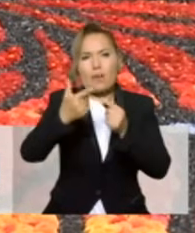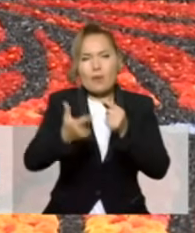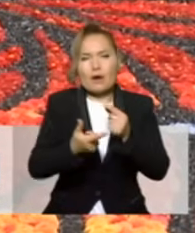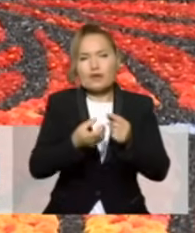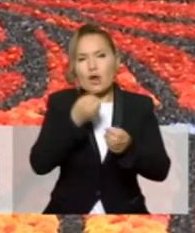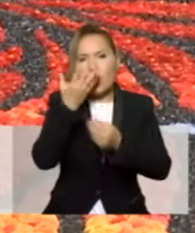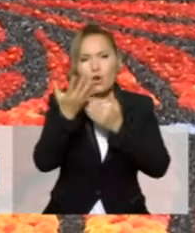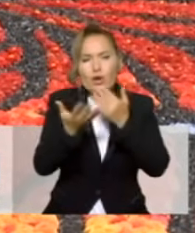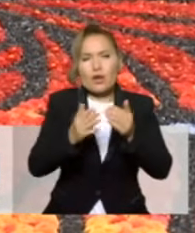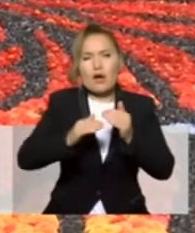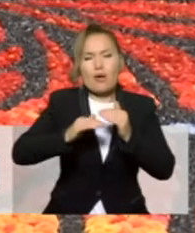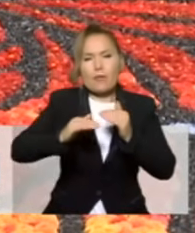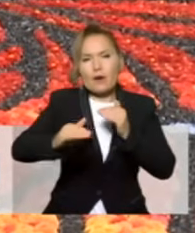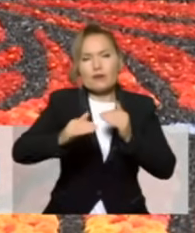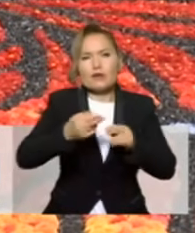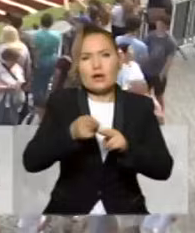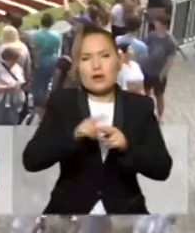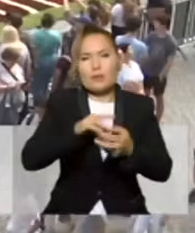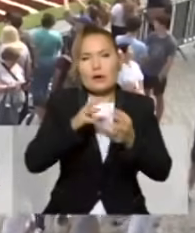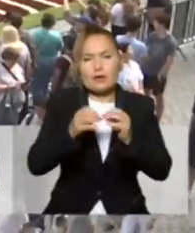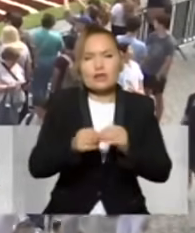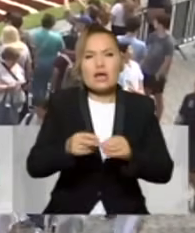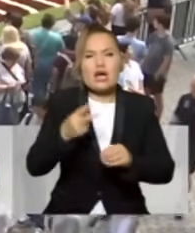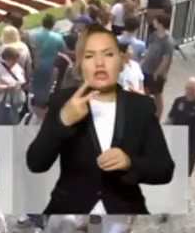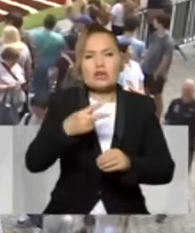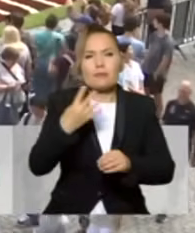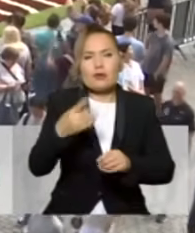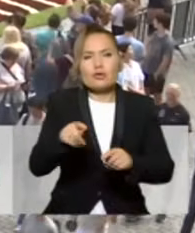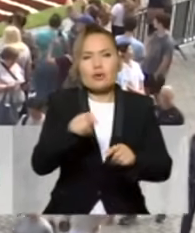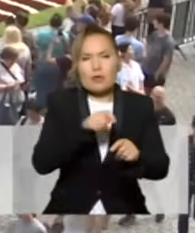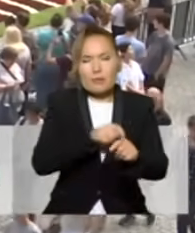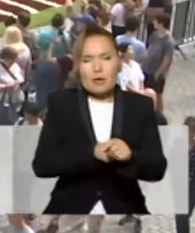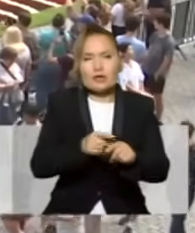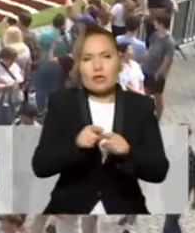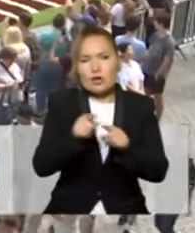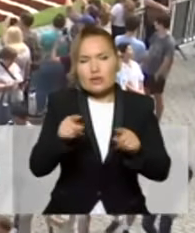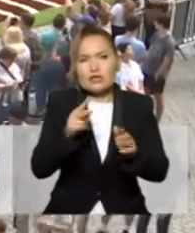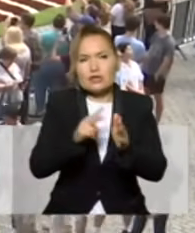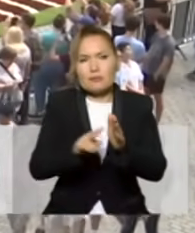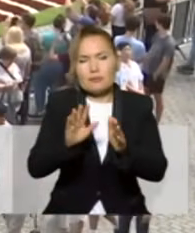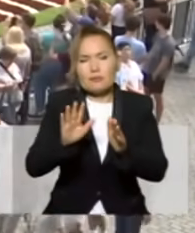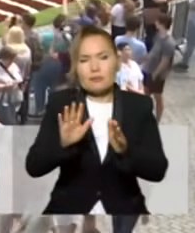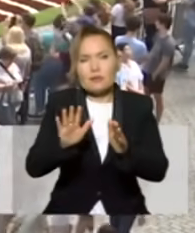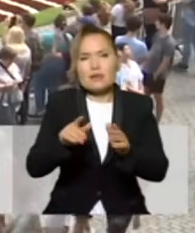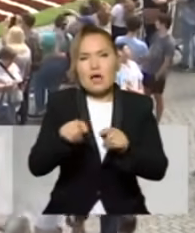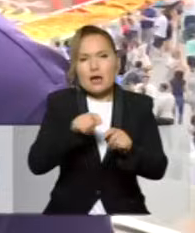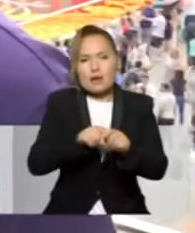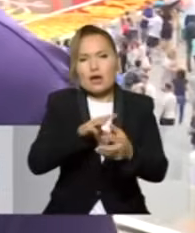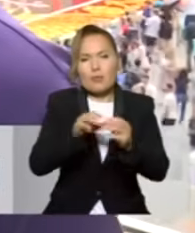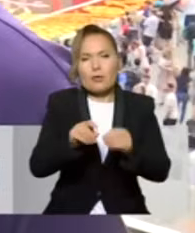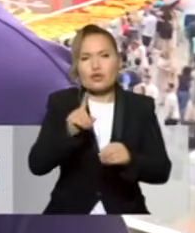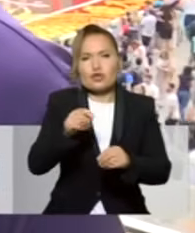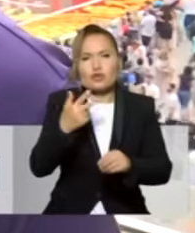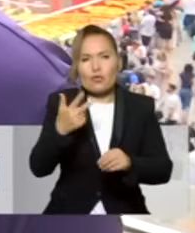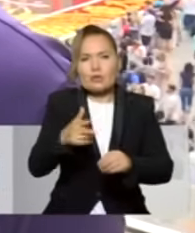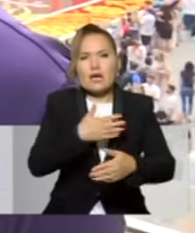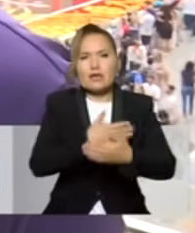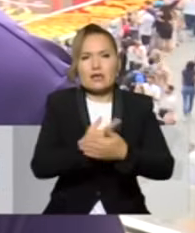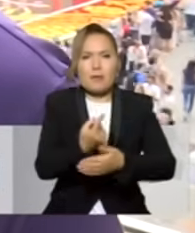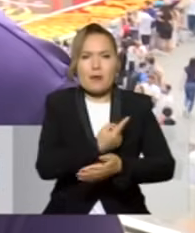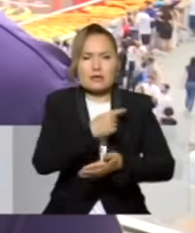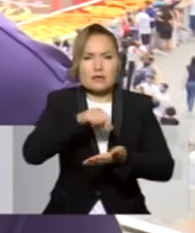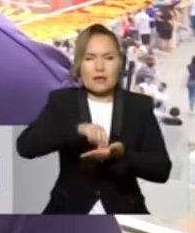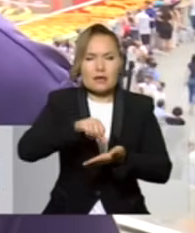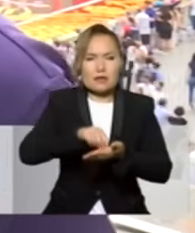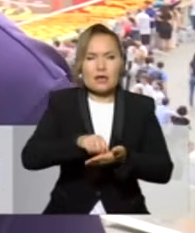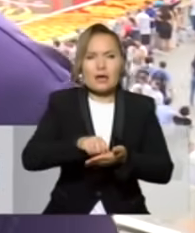пайдаланған. Ұзындығы 77, ені 24 метр болатын алып кілемді төсеу үшін 130 ерікті жұмылдырылған. Бұрын